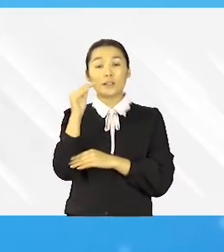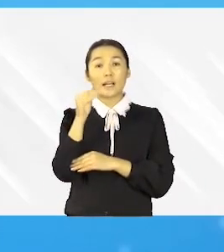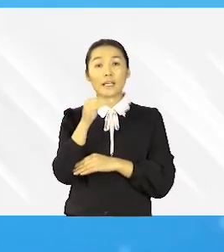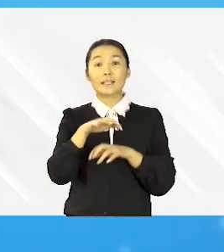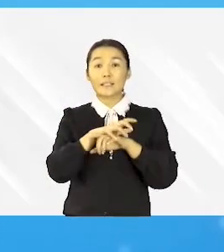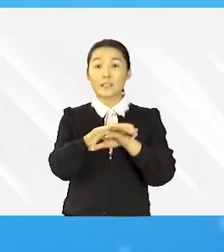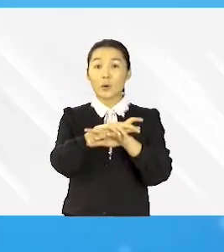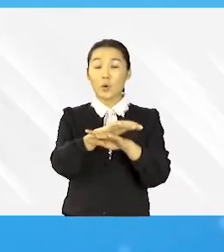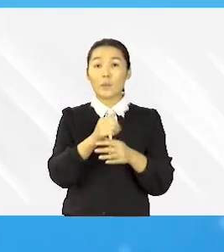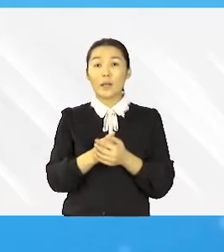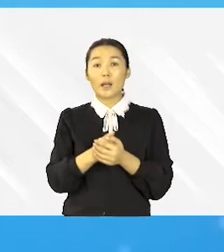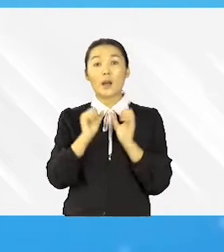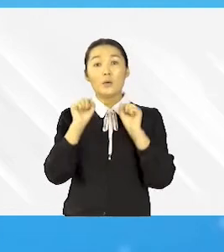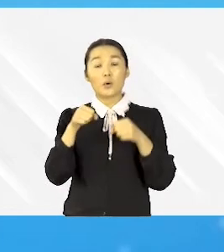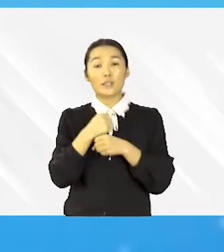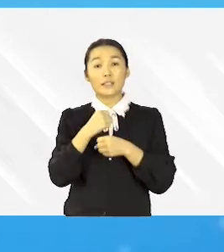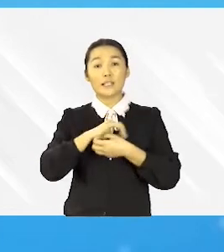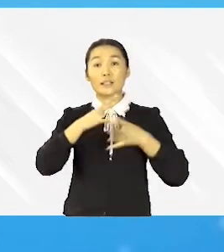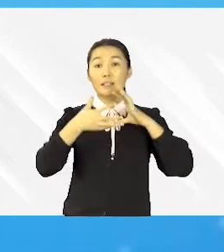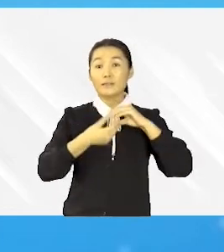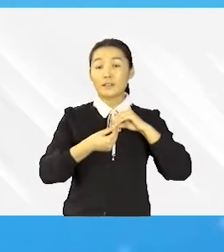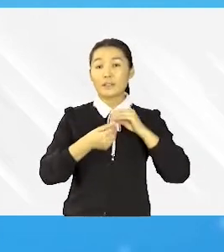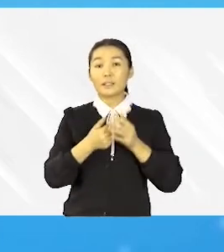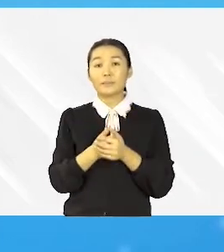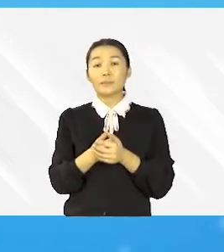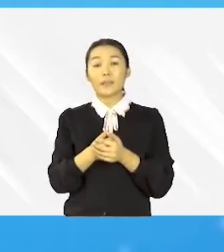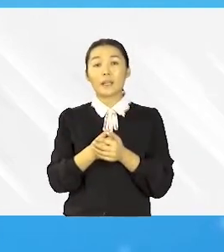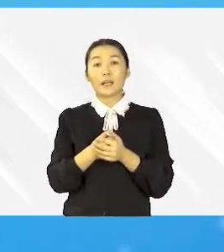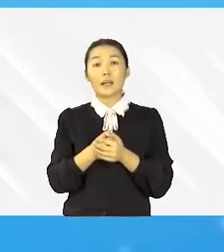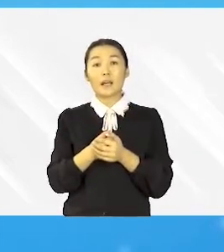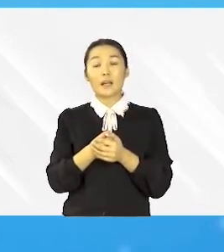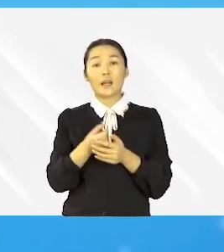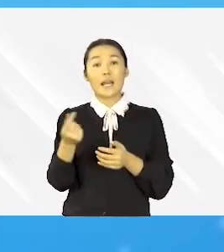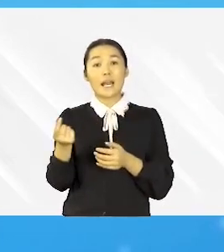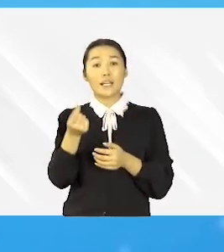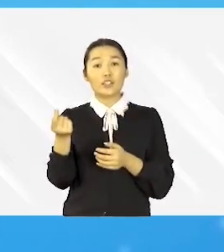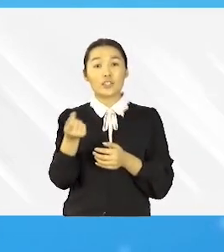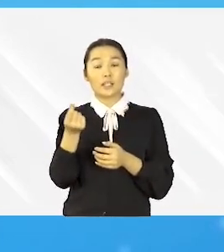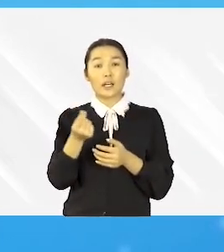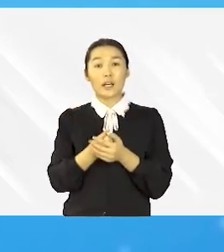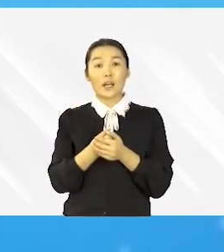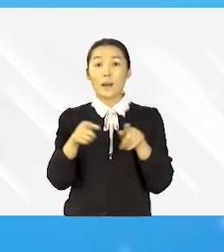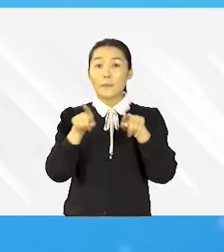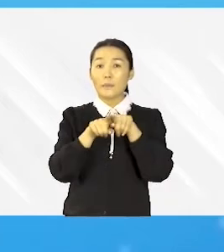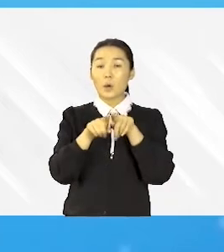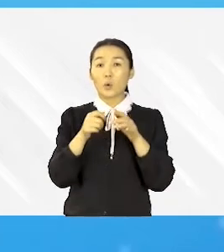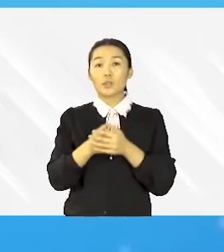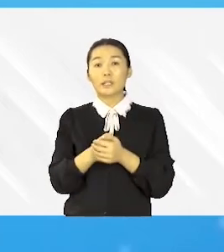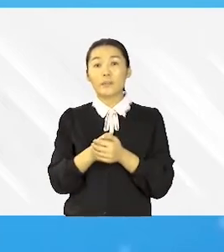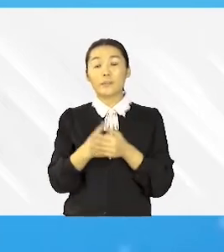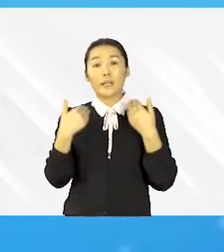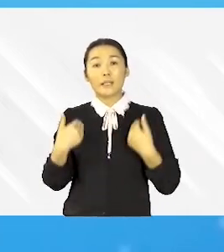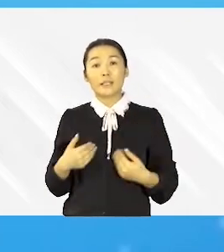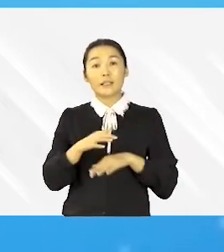эволюционной родственности, скажем, личинки и кольчицов, ведь они очень внешне похожи. Тело